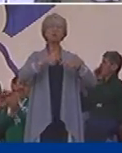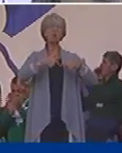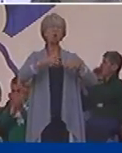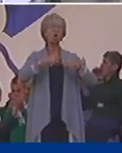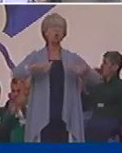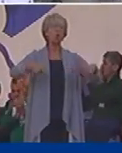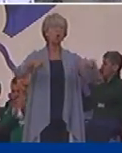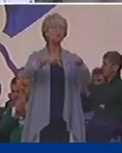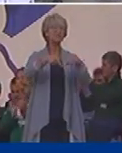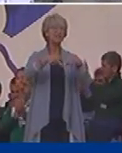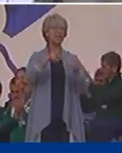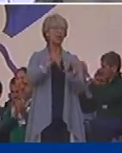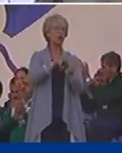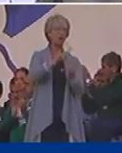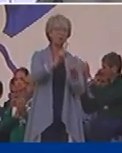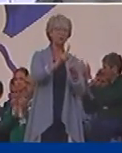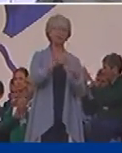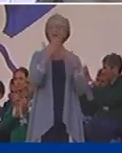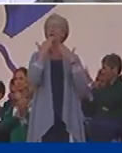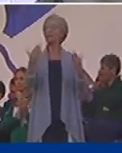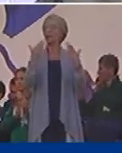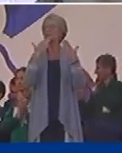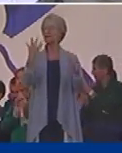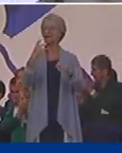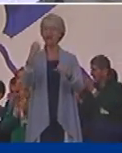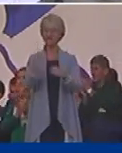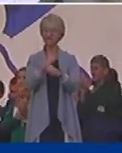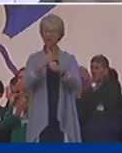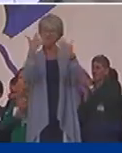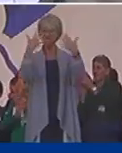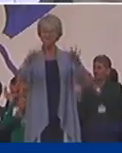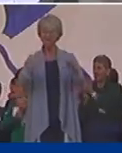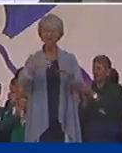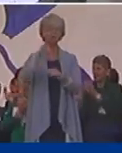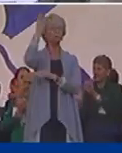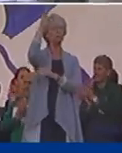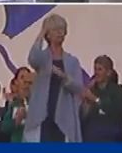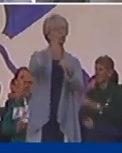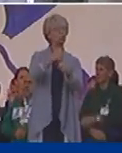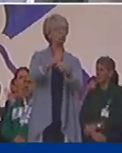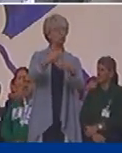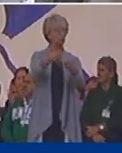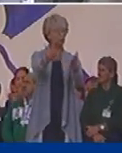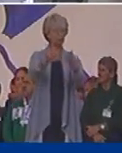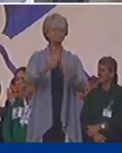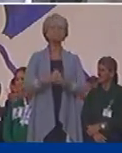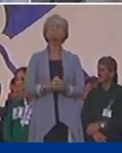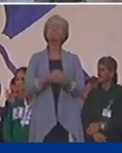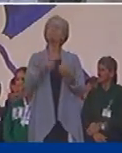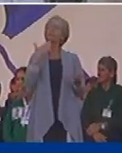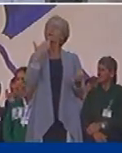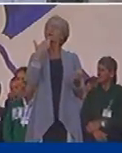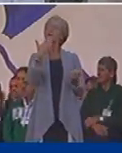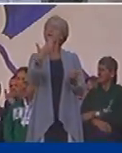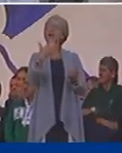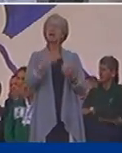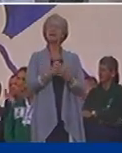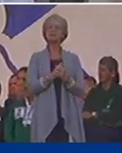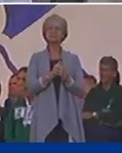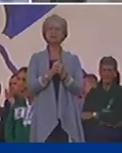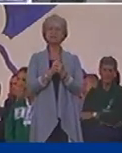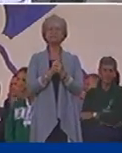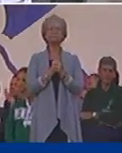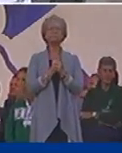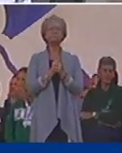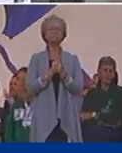comunale. Grazie per quello che avete fatto e grazie per quello che farete e grazie anche poi me la